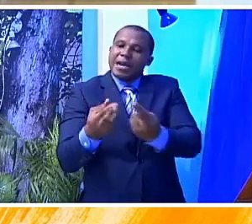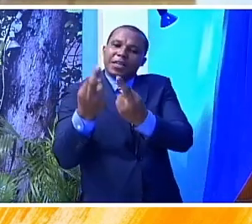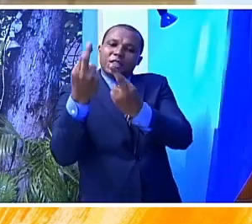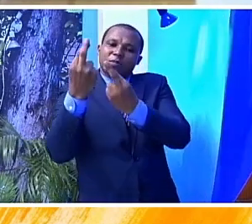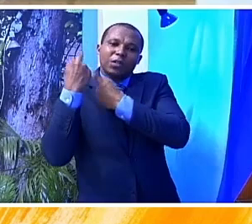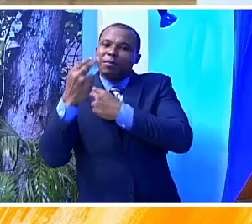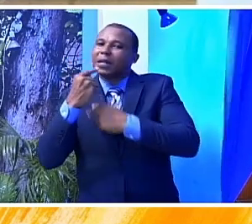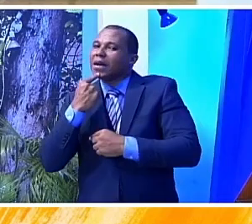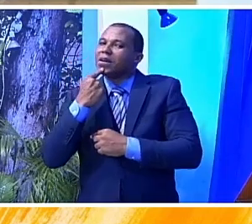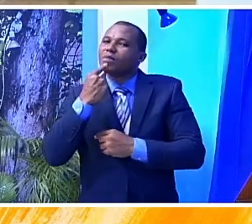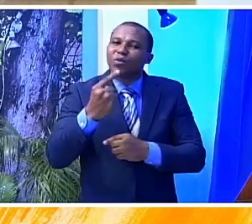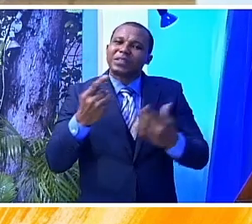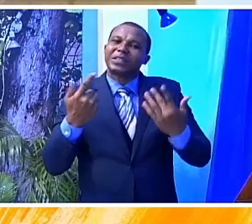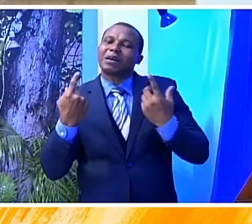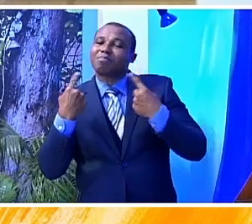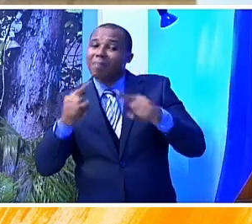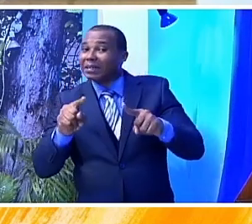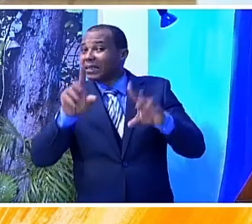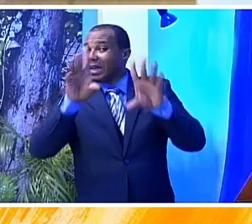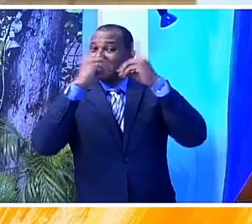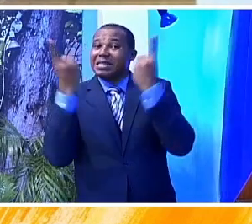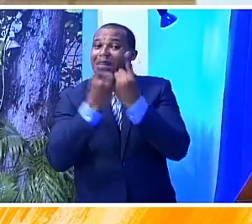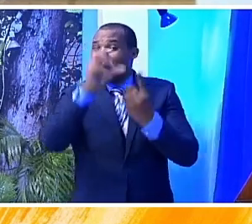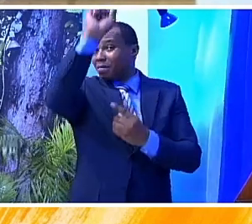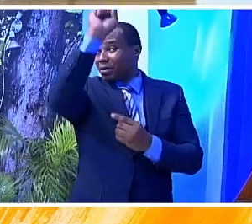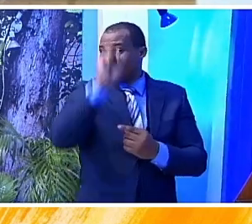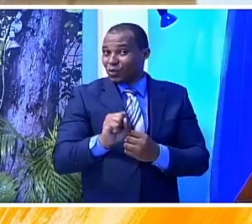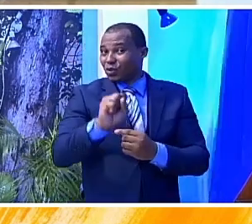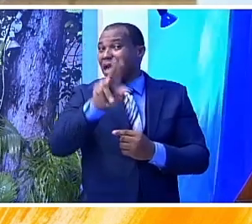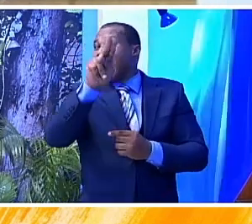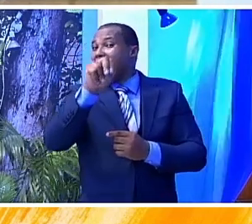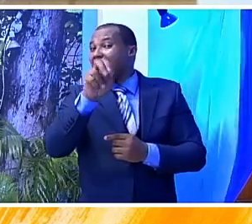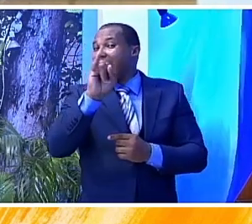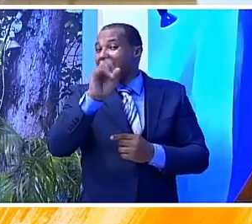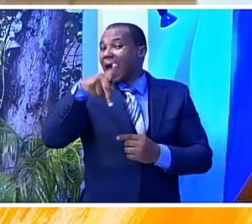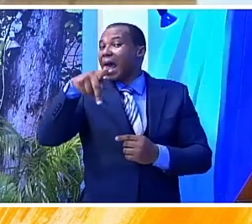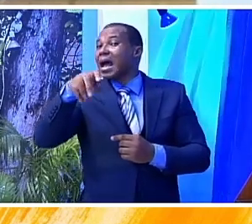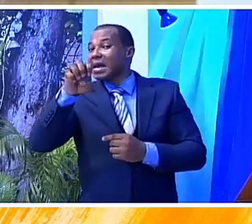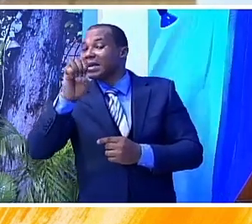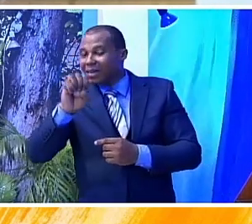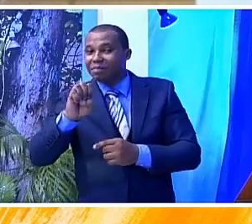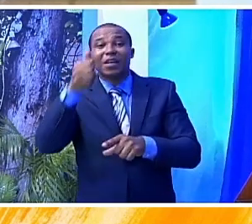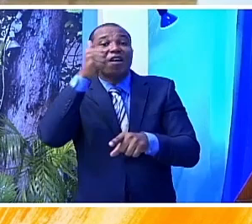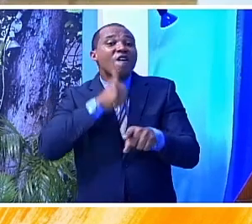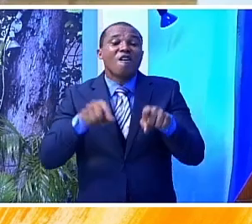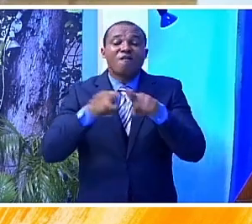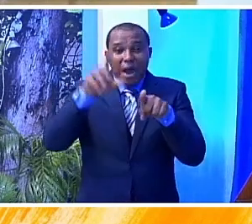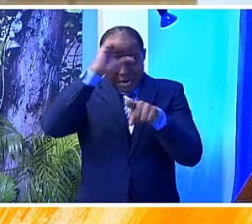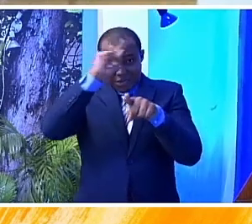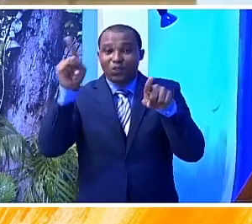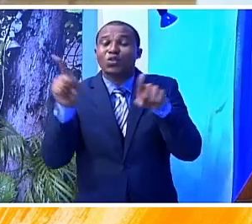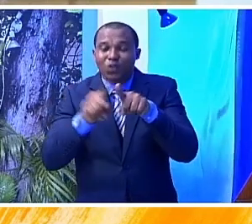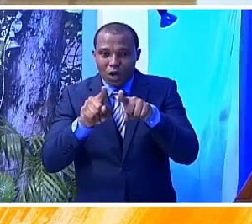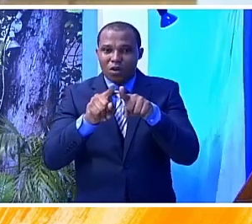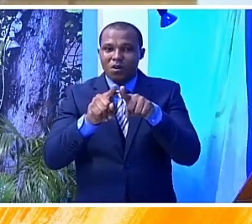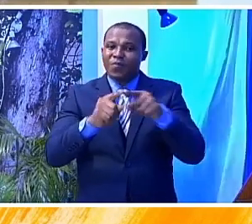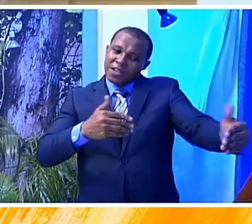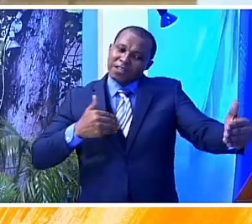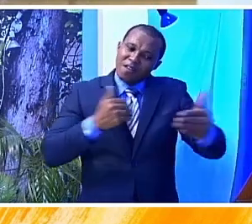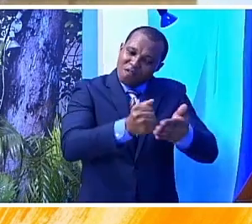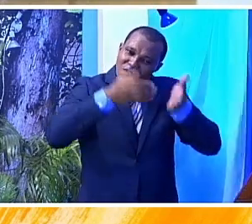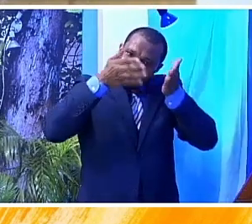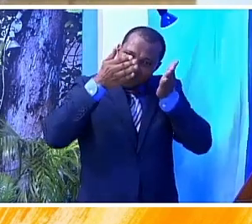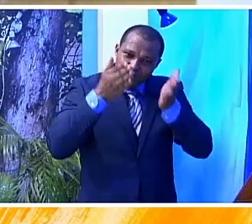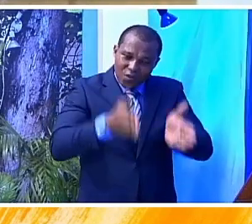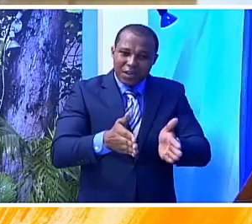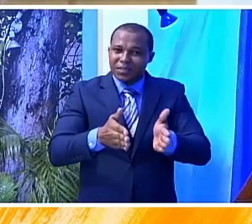tête nous que ça passe dans NIP. Dans le sud, dans la grandance, c'est frère et soeur nous qui passent, c'est voisin et voisin nous qui